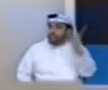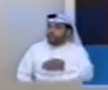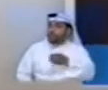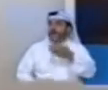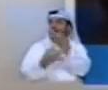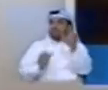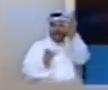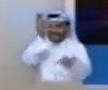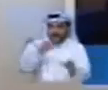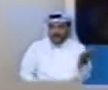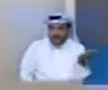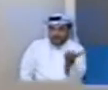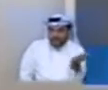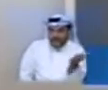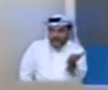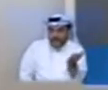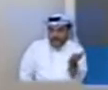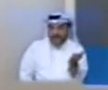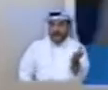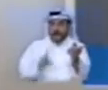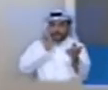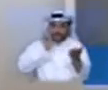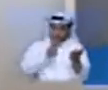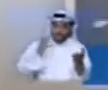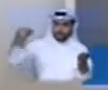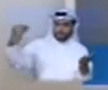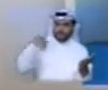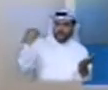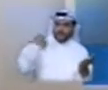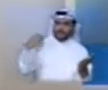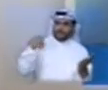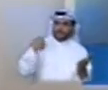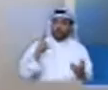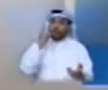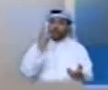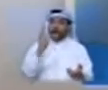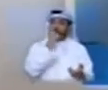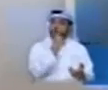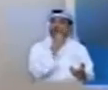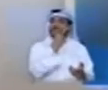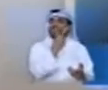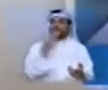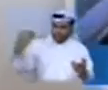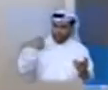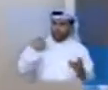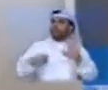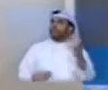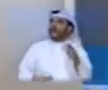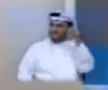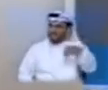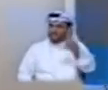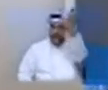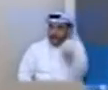يشاهد أي من المسولين يبلغ 112 مباشرة، لأن في هناك إجراءات مشددة في مثل هذه الأمور. القيام أيضا